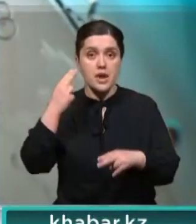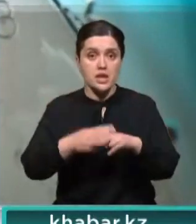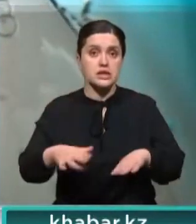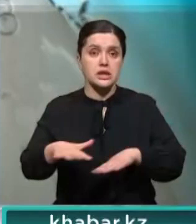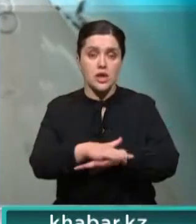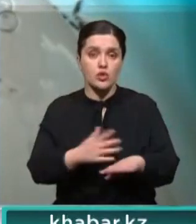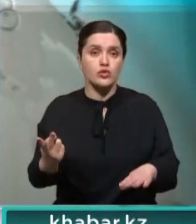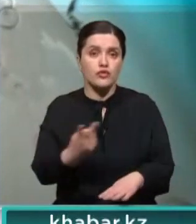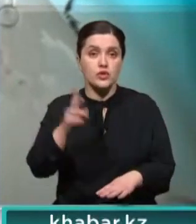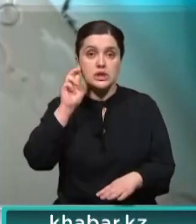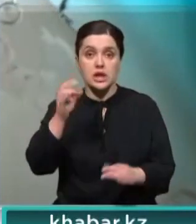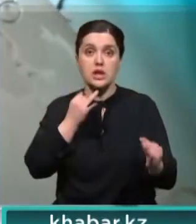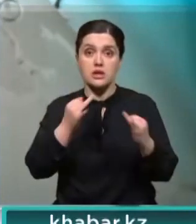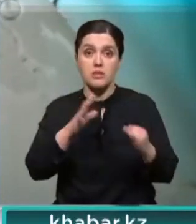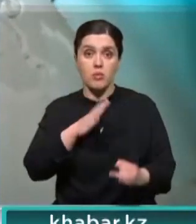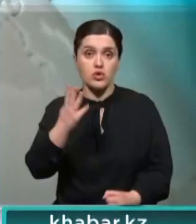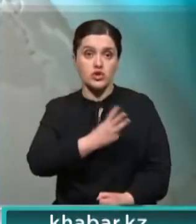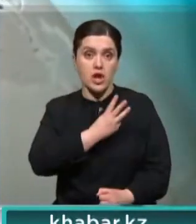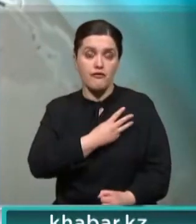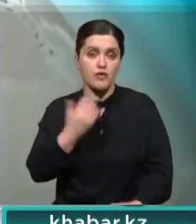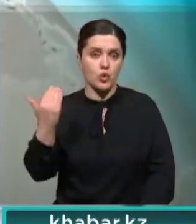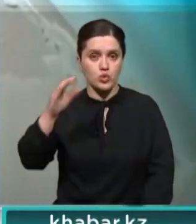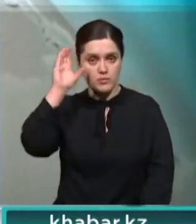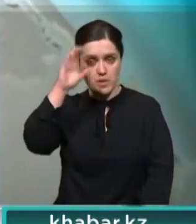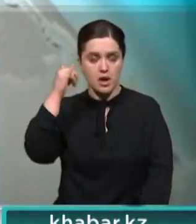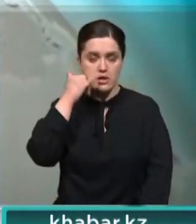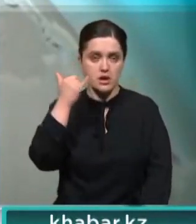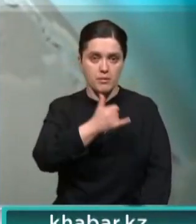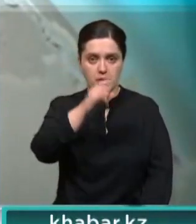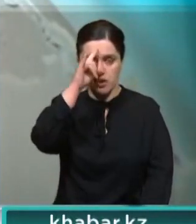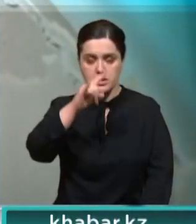народов двух стран. Отмечу, разговор состоялся по инициативе узбекской стороны.